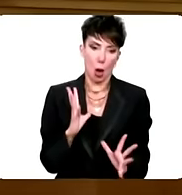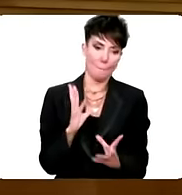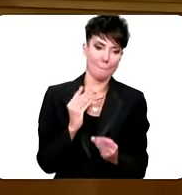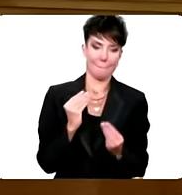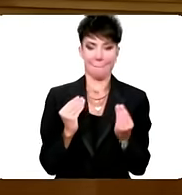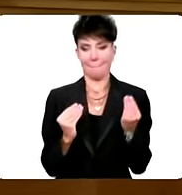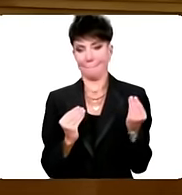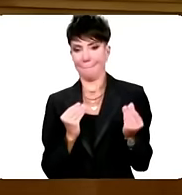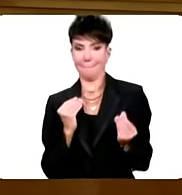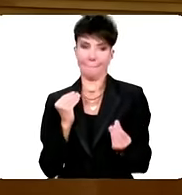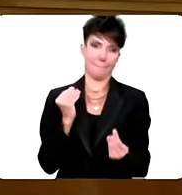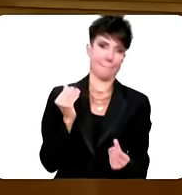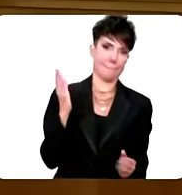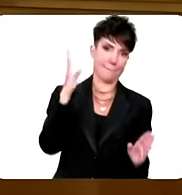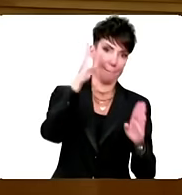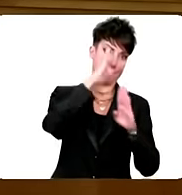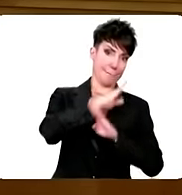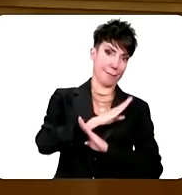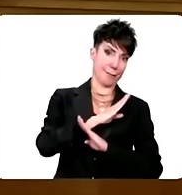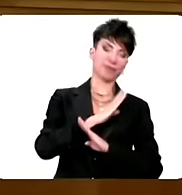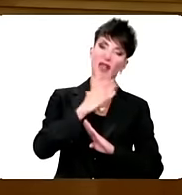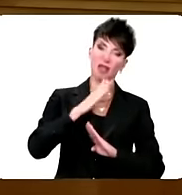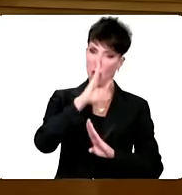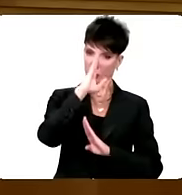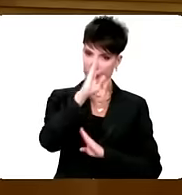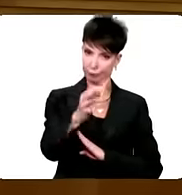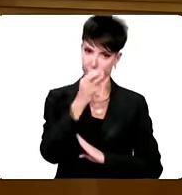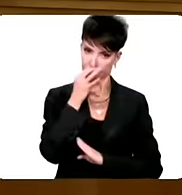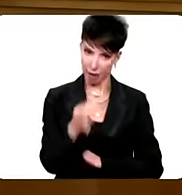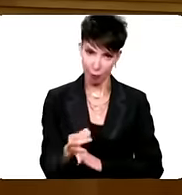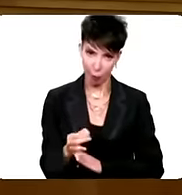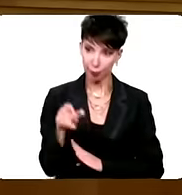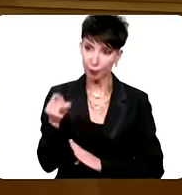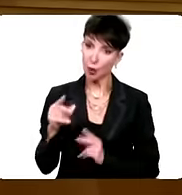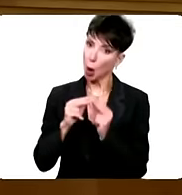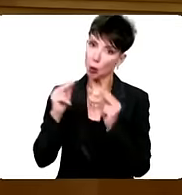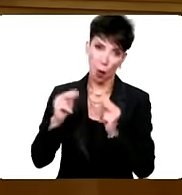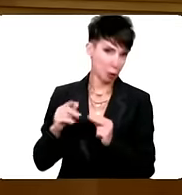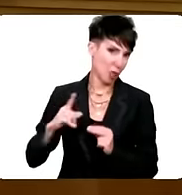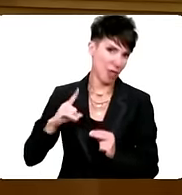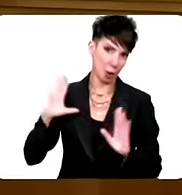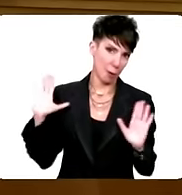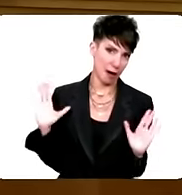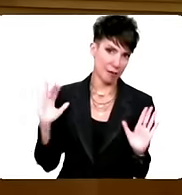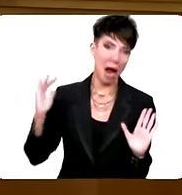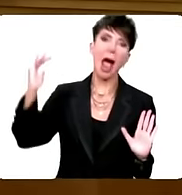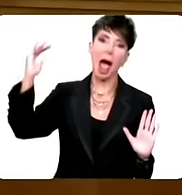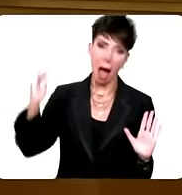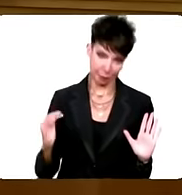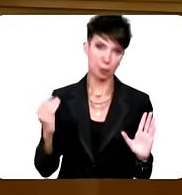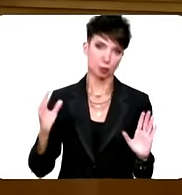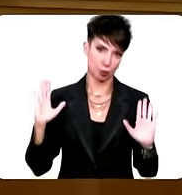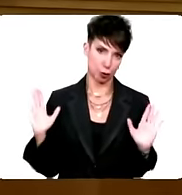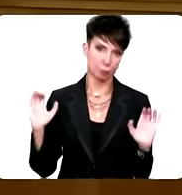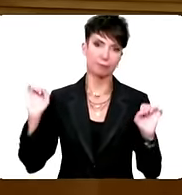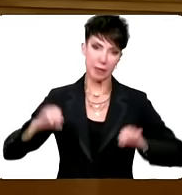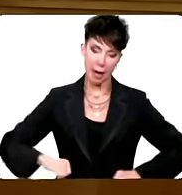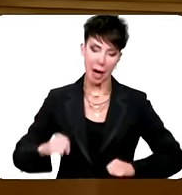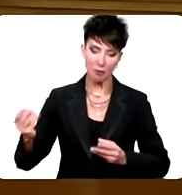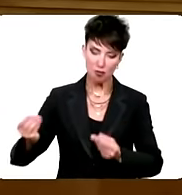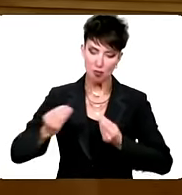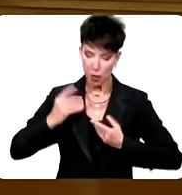οποίο περιμέναμε και αυτό με κάνει, ξέρετε, ταυτόχρονα να είμαι και προβληματισμένος, αλλά και με